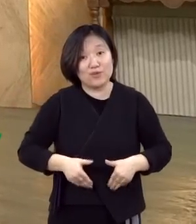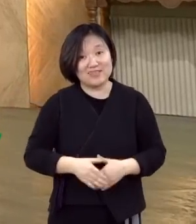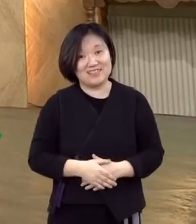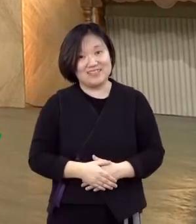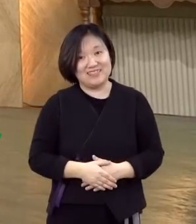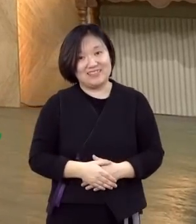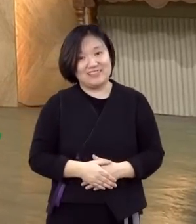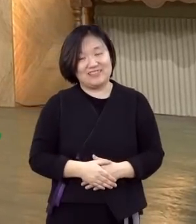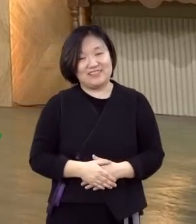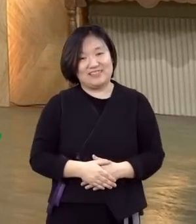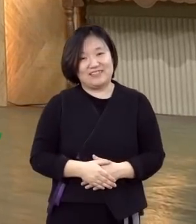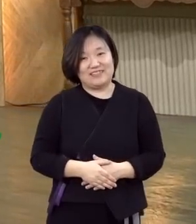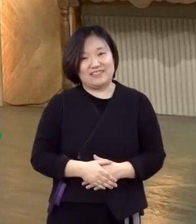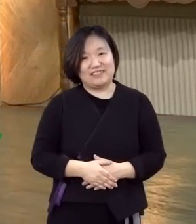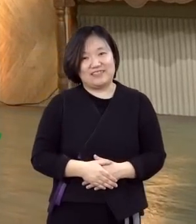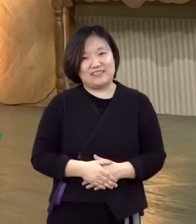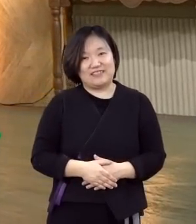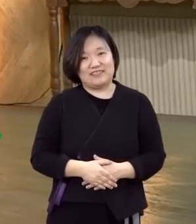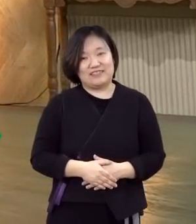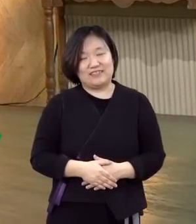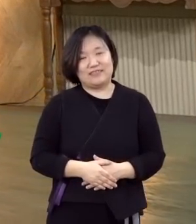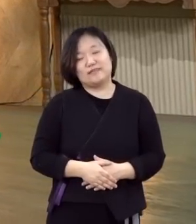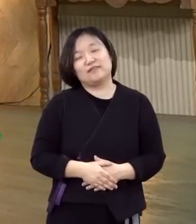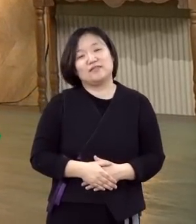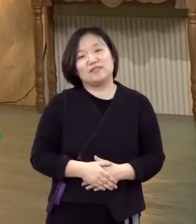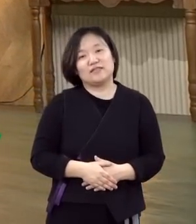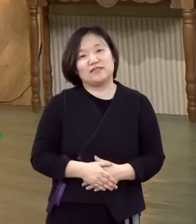아주신비로운이야기를하나들려드리겠습니다.